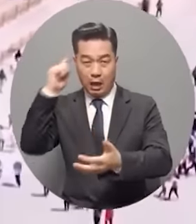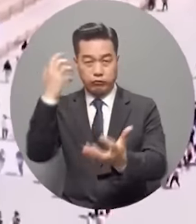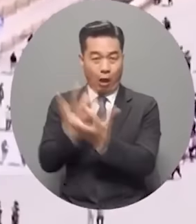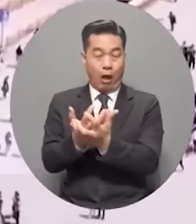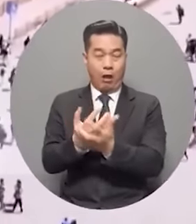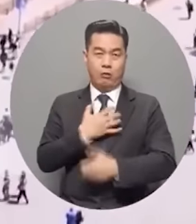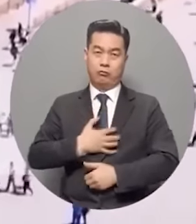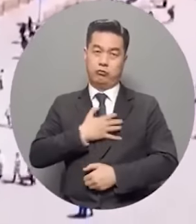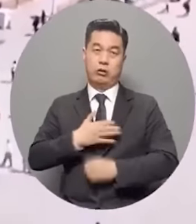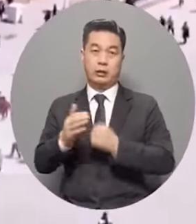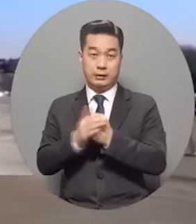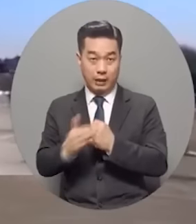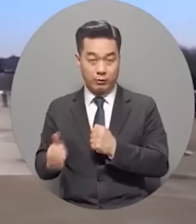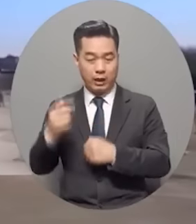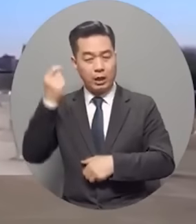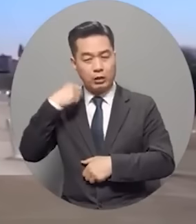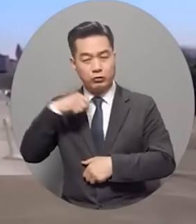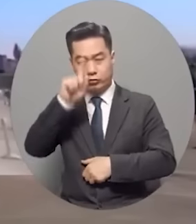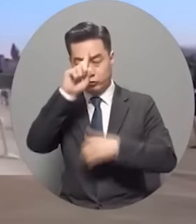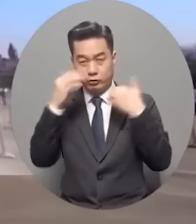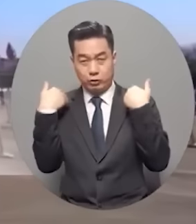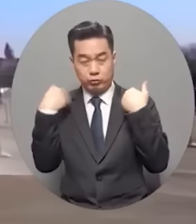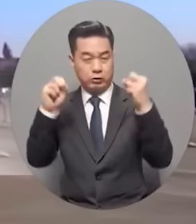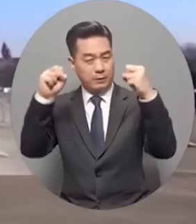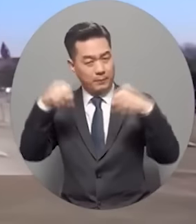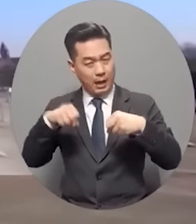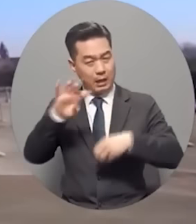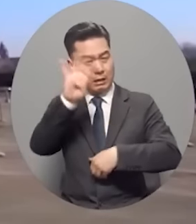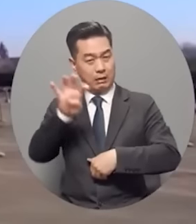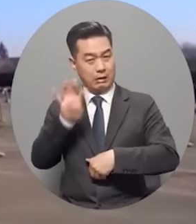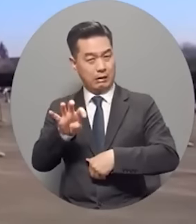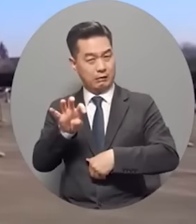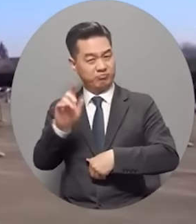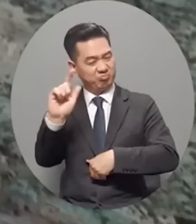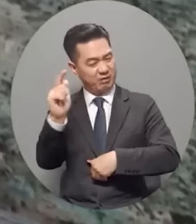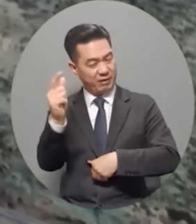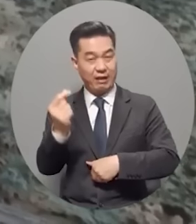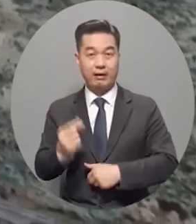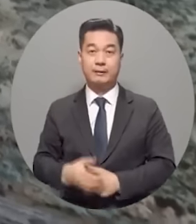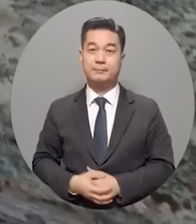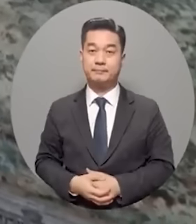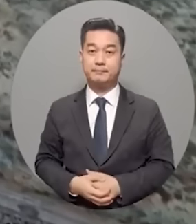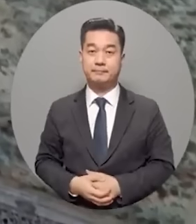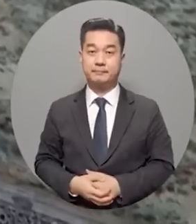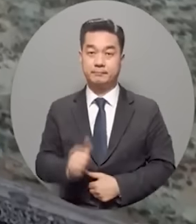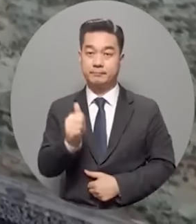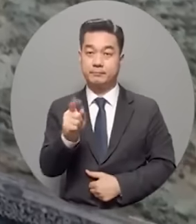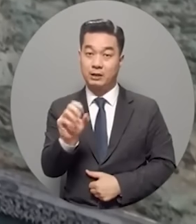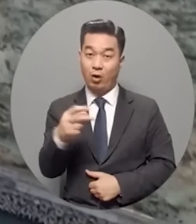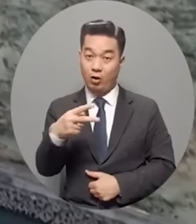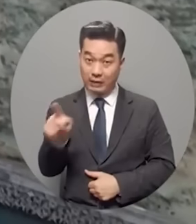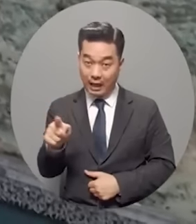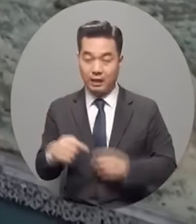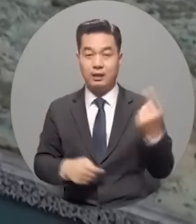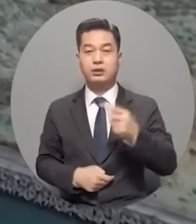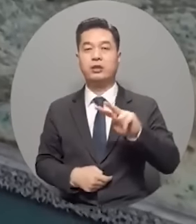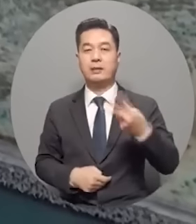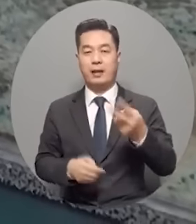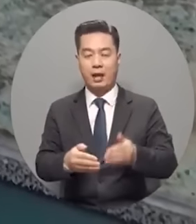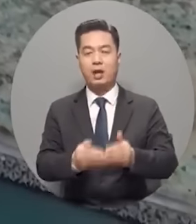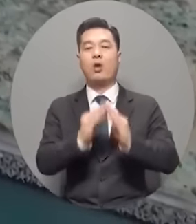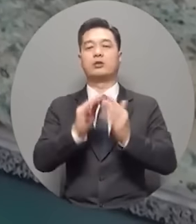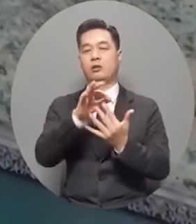청산 명령을 중국 당국이 당장 받아들일 가능성은 높지 않습니다은 재 12개의 설